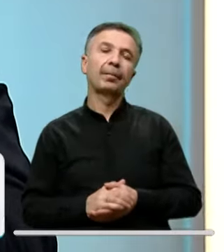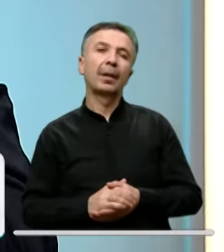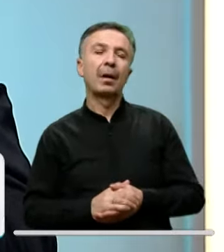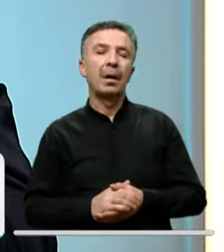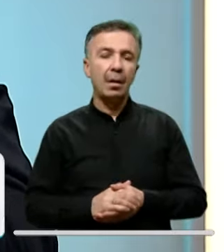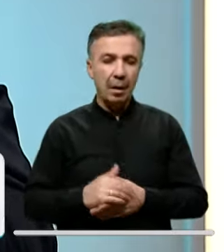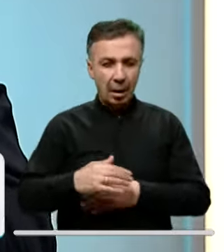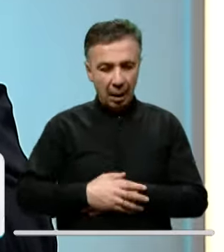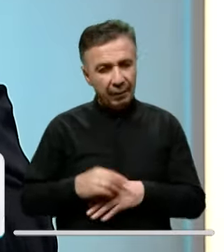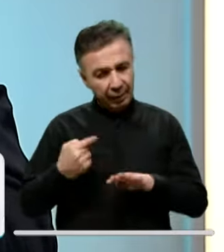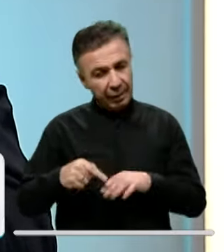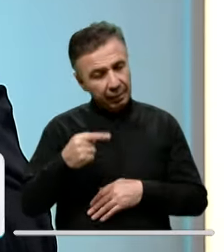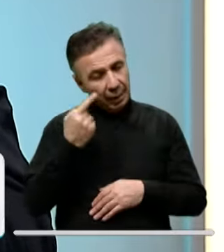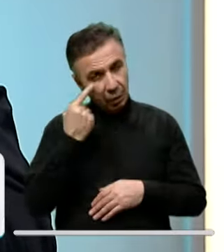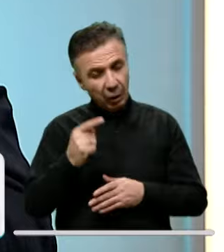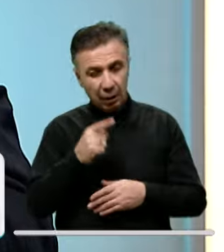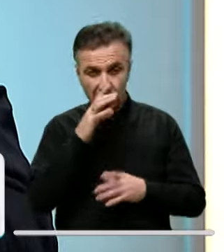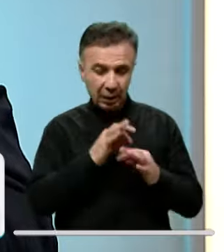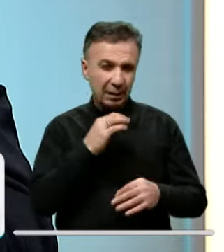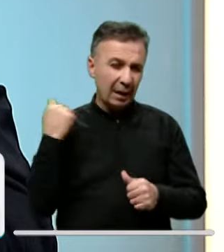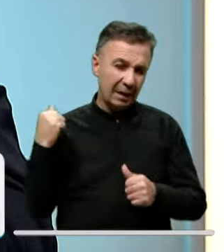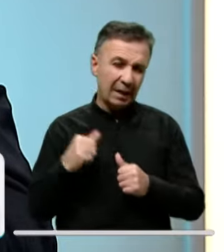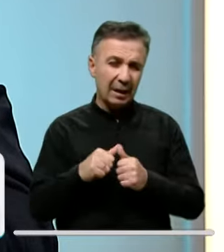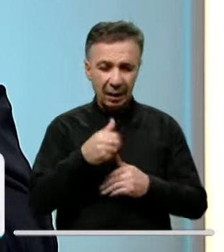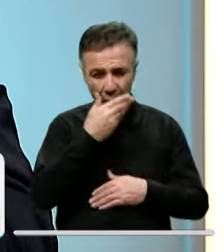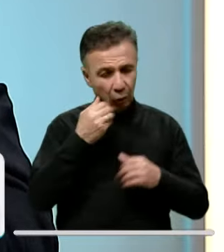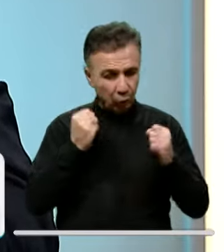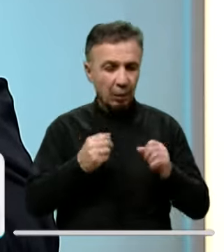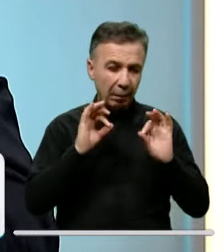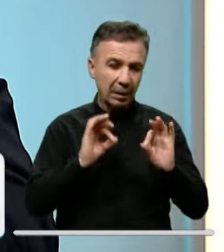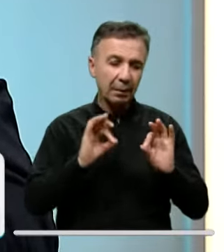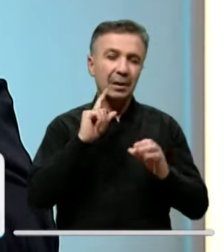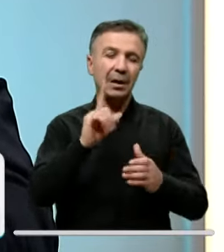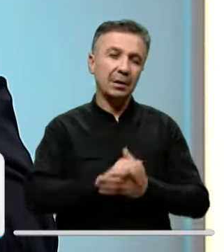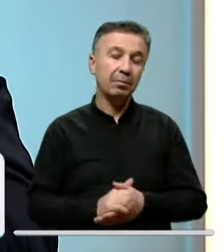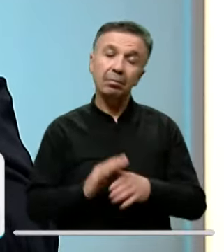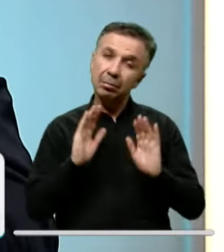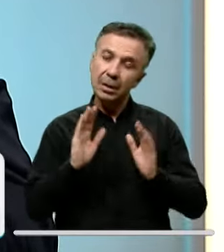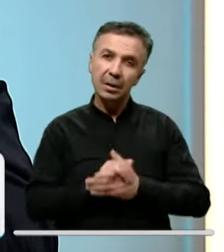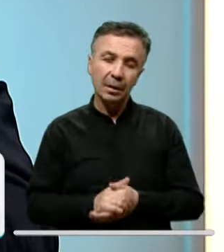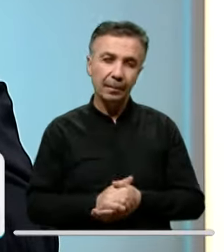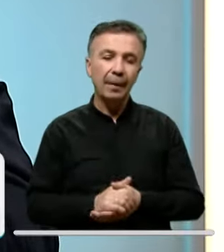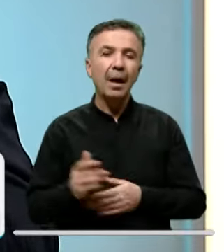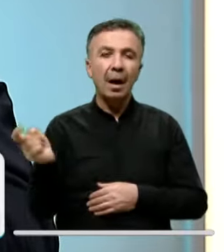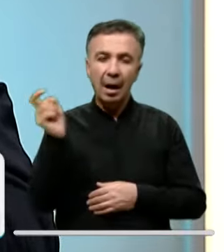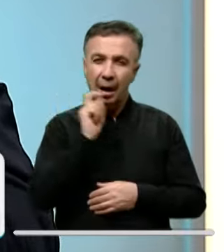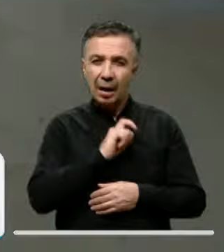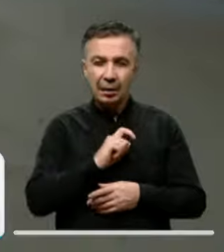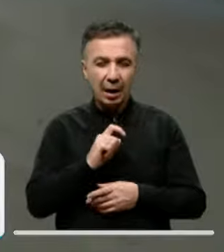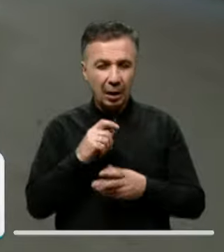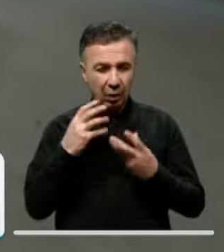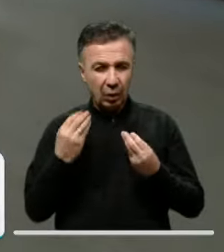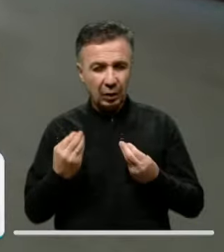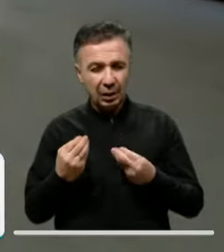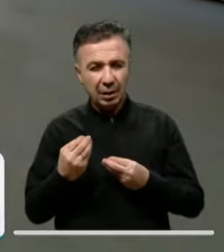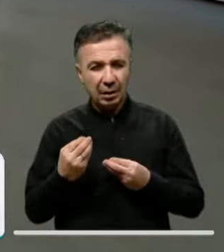hanefilere göre tekrar ediyorum bu kimsenin yeniden başlaması gerekir ancak Eee hata yoluyla Bu şekilde bir